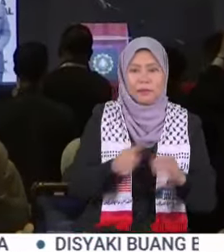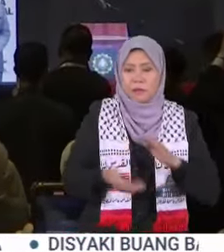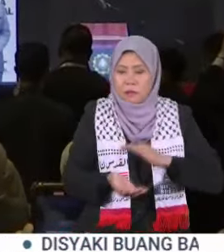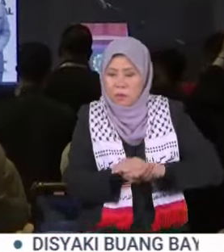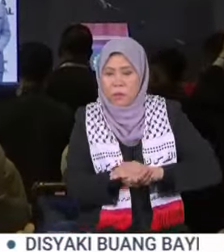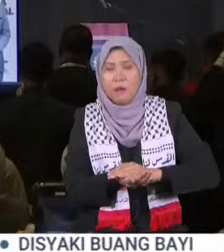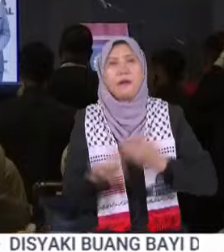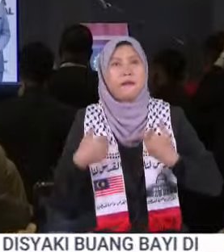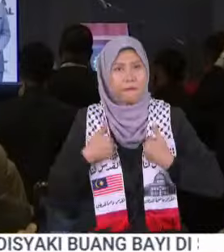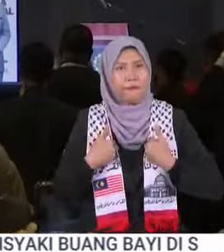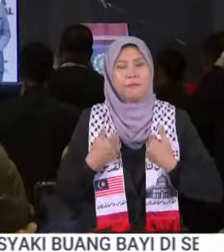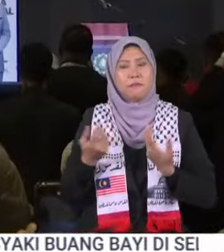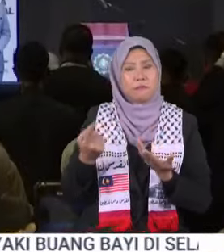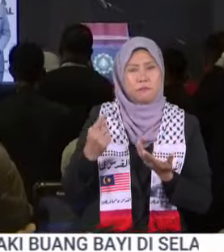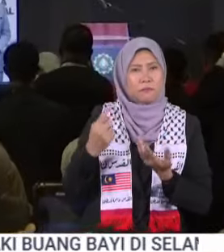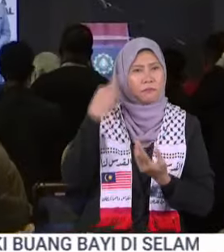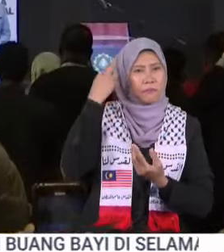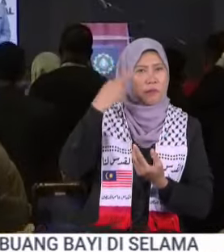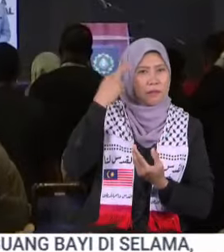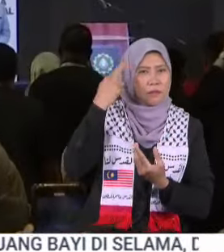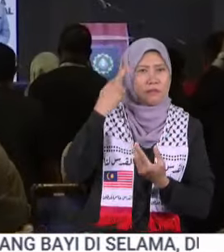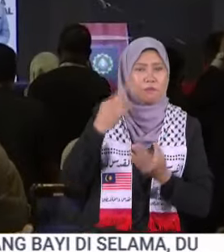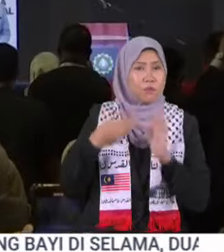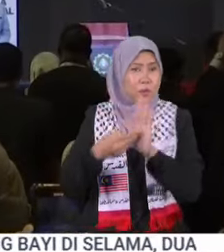rasuah sekiranya ada fakta